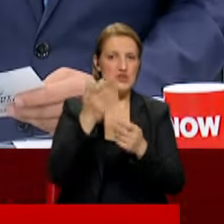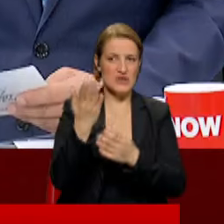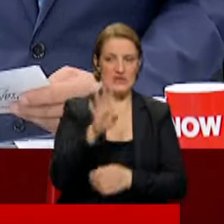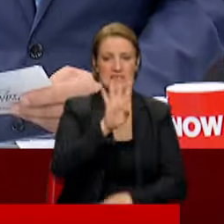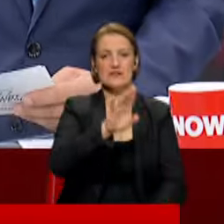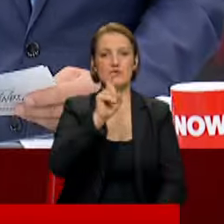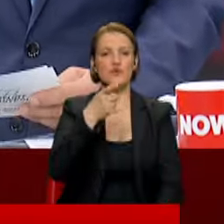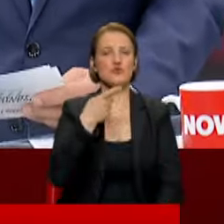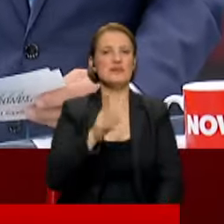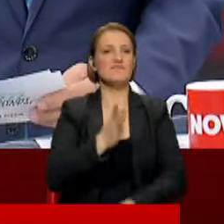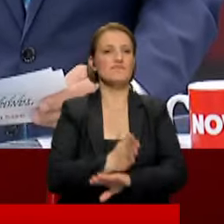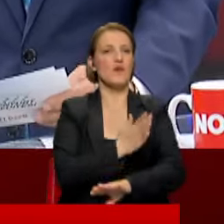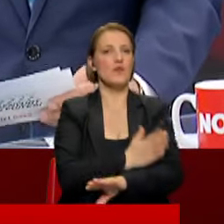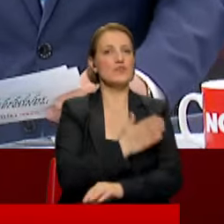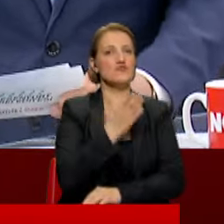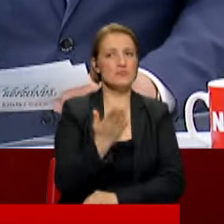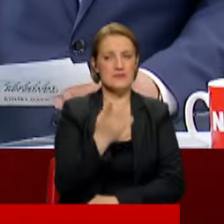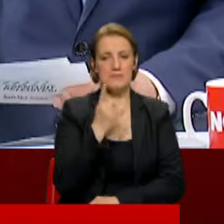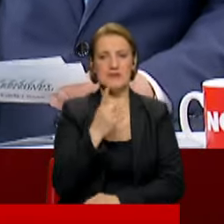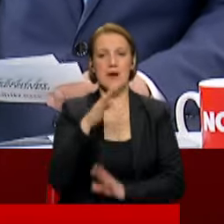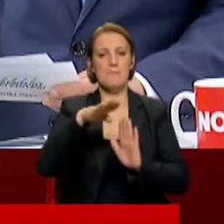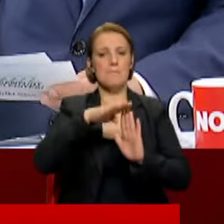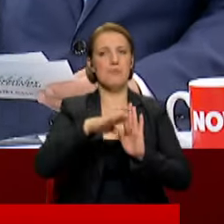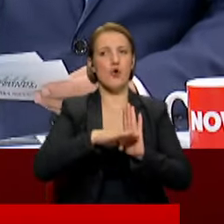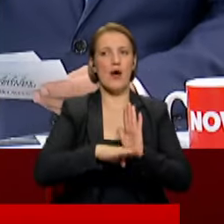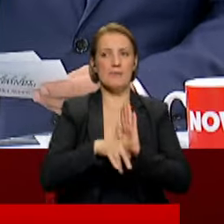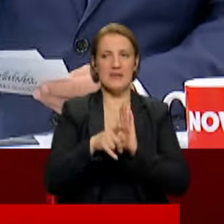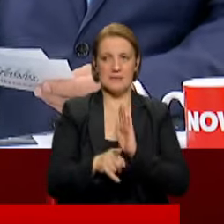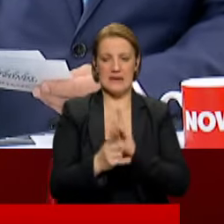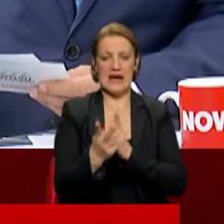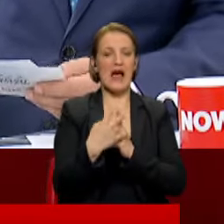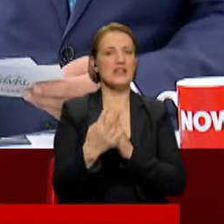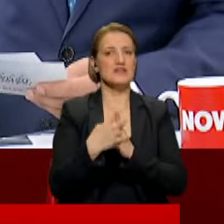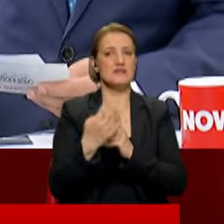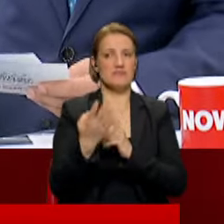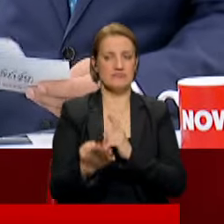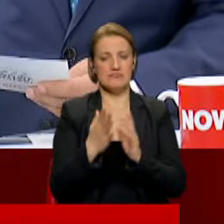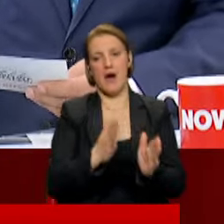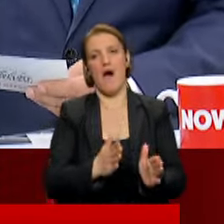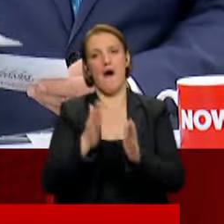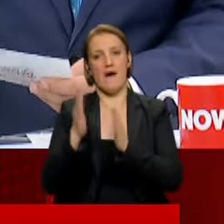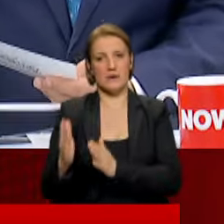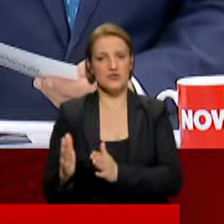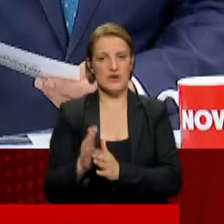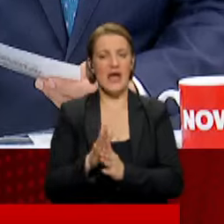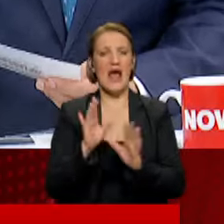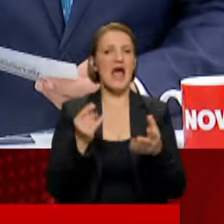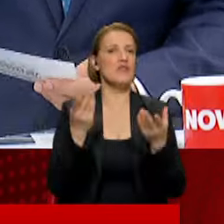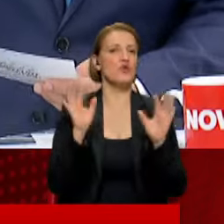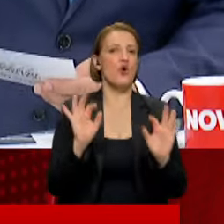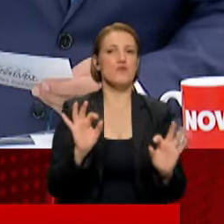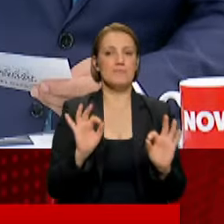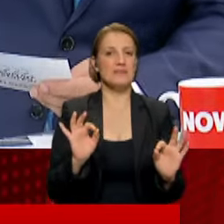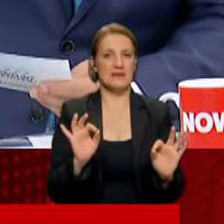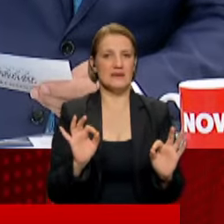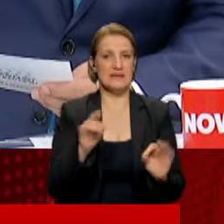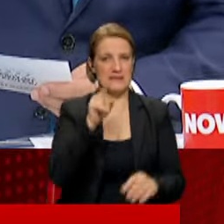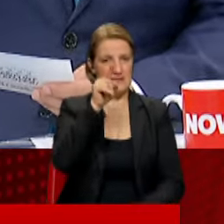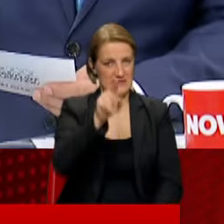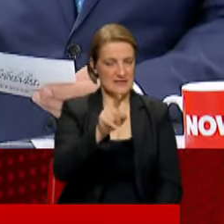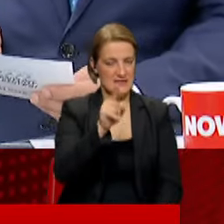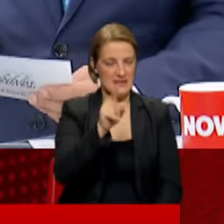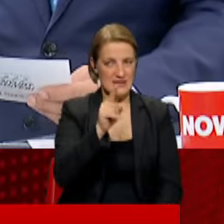49.000 vatandaşımız birtakım programlarımıza katılım sağlamıştır Ayrıca en önemli nokta sizin